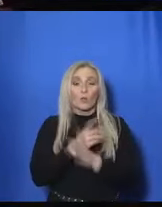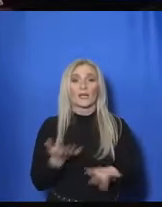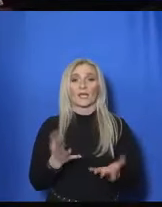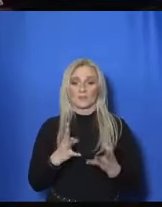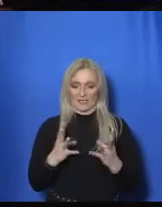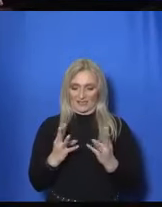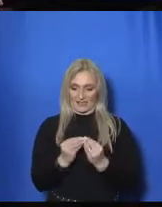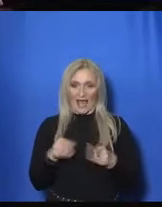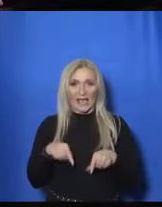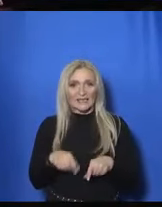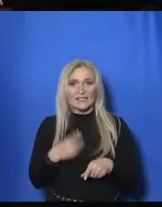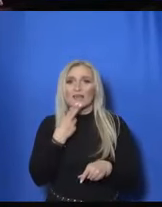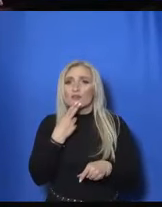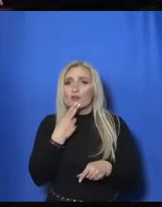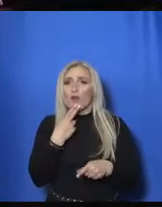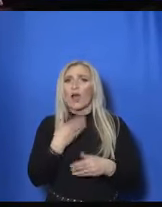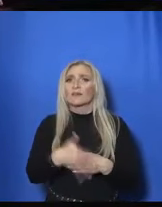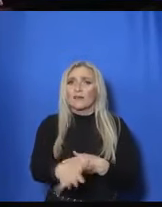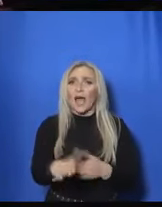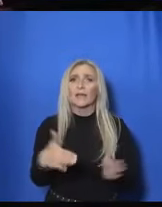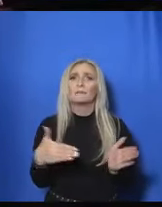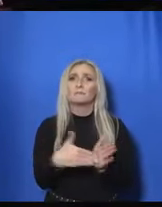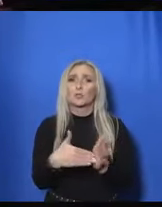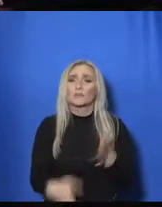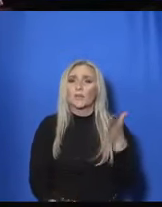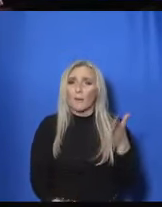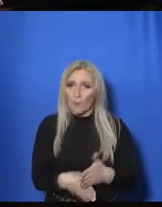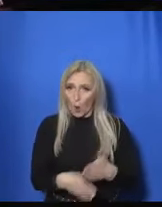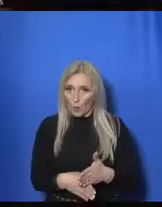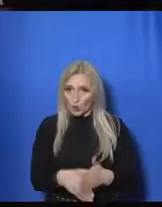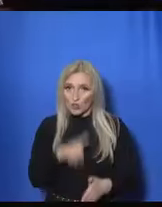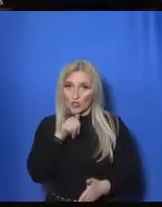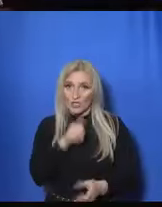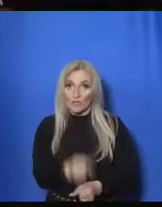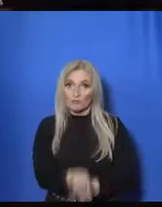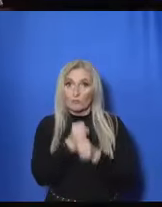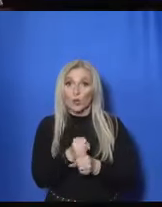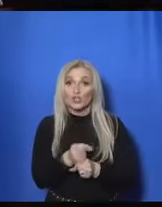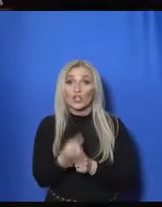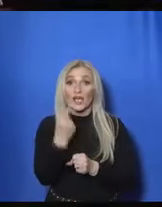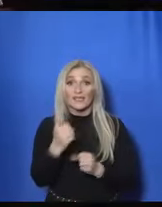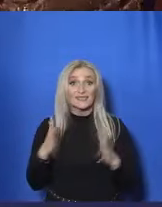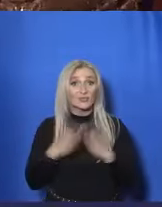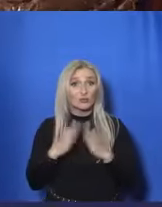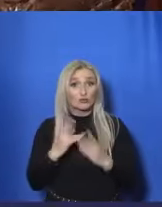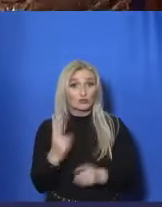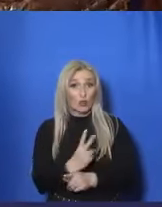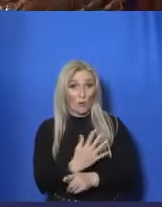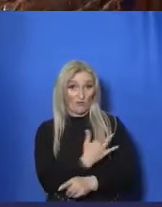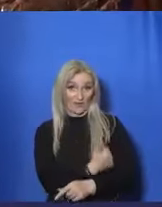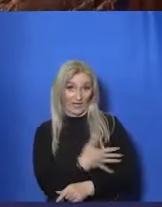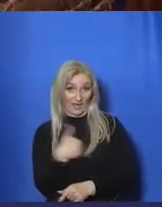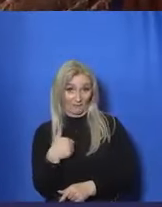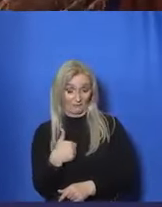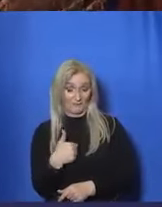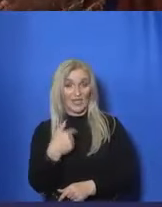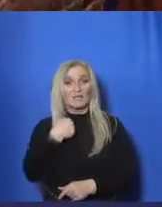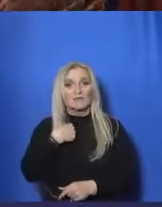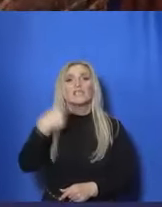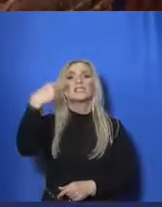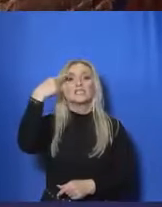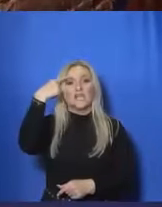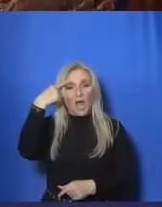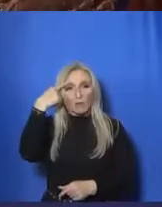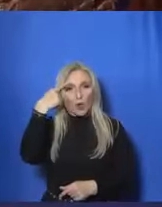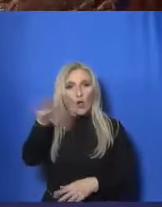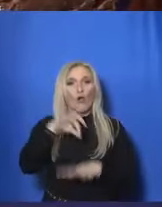Zajednica kojoj je i nadalje potrebna pomoć i podrška iz domovine. Znademo da je u